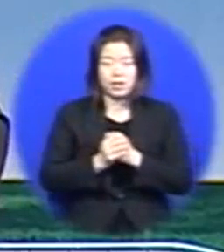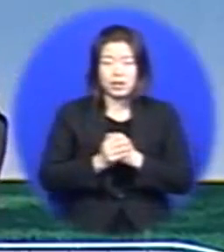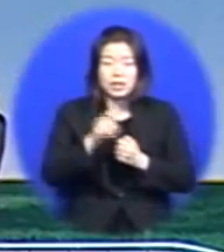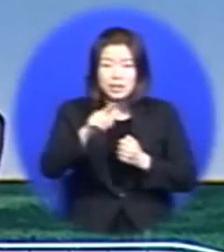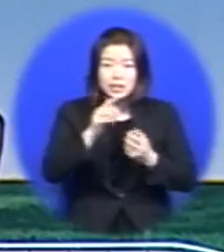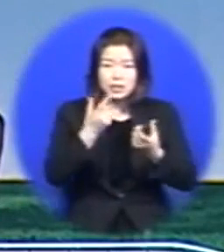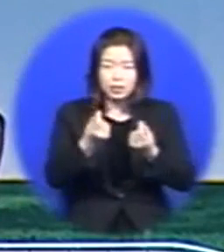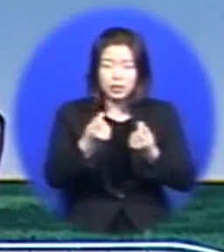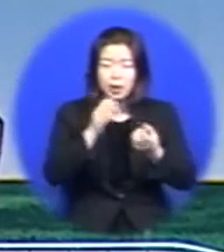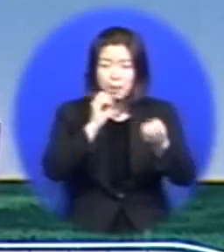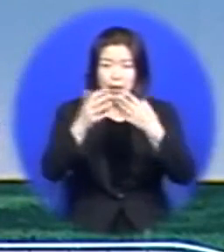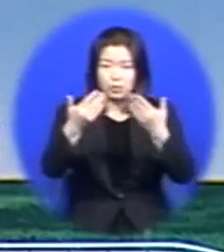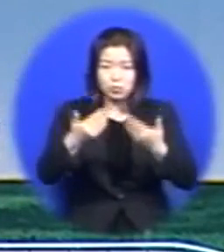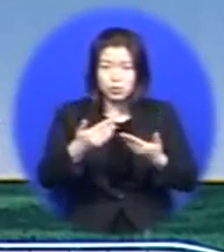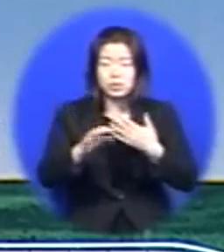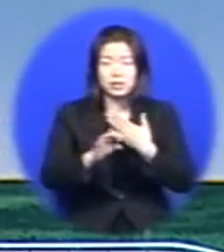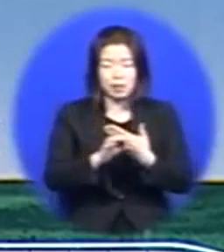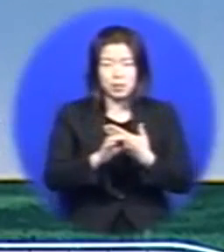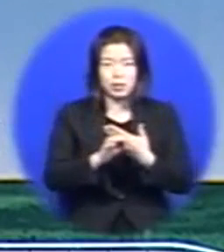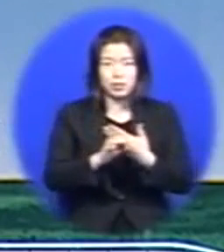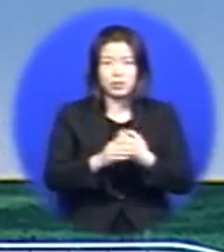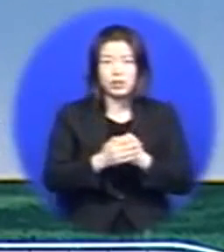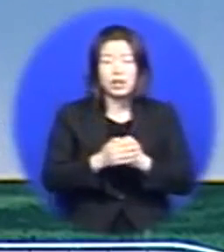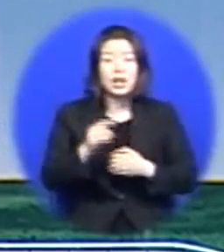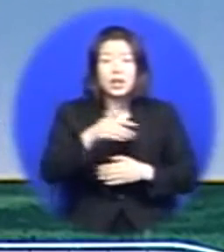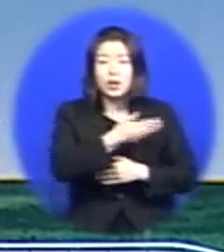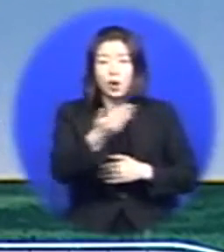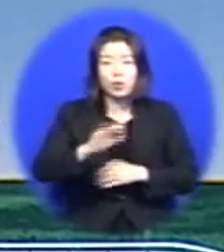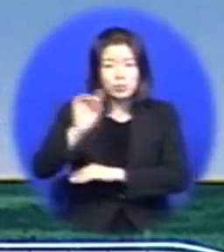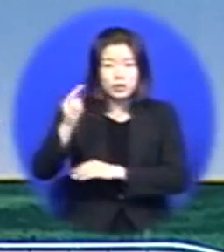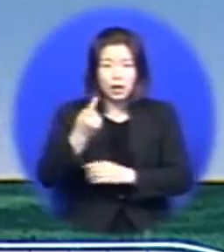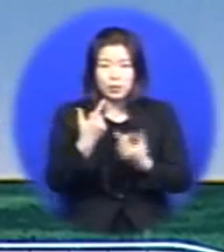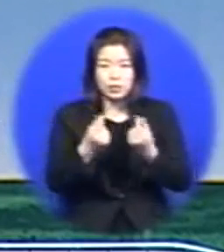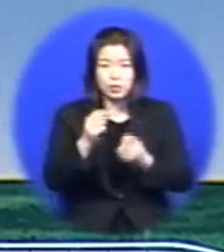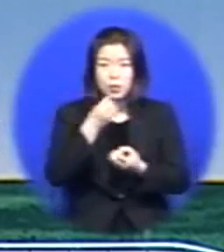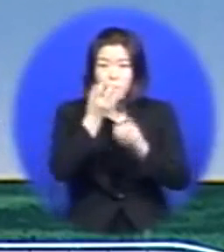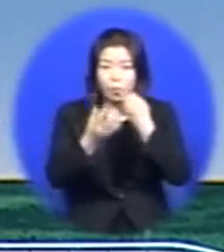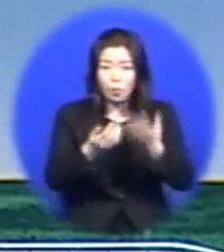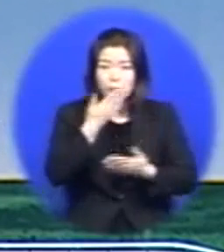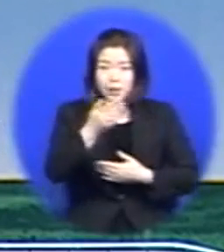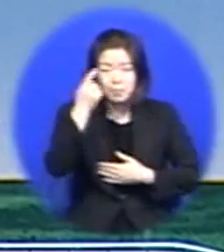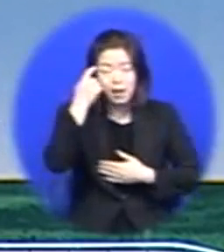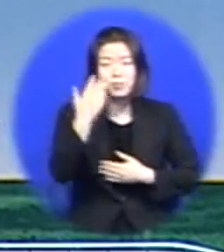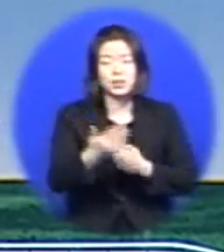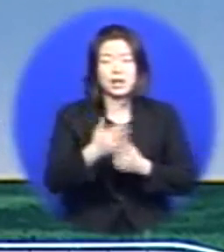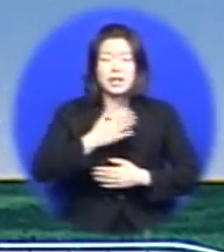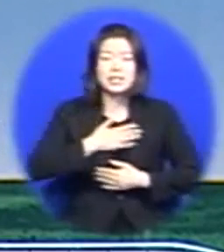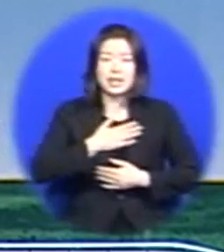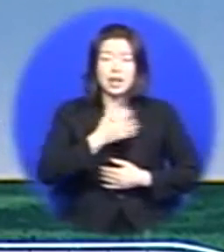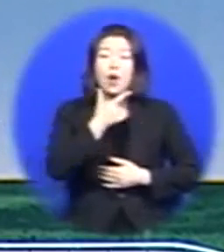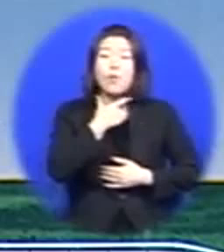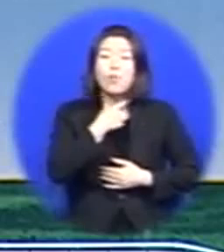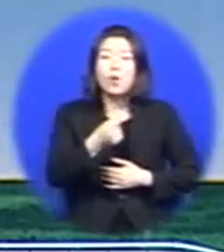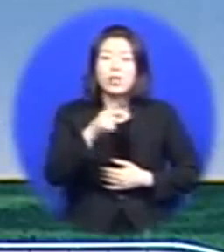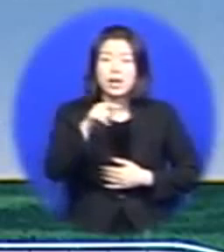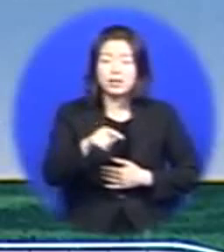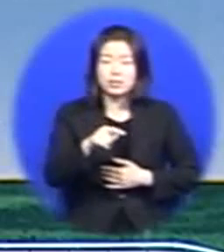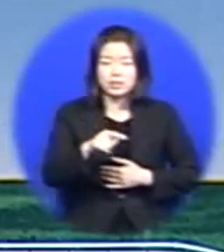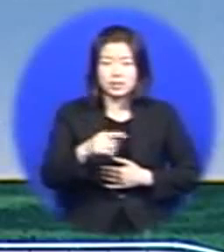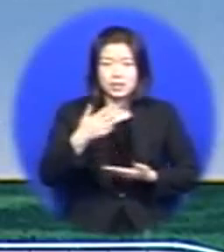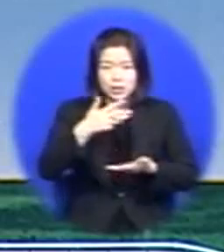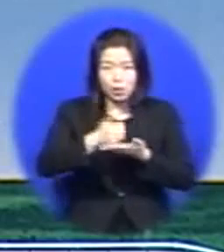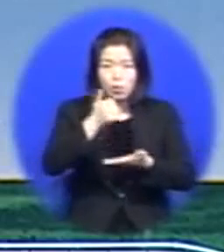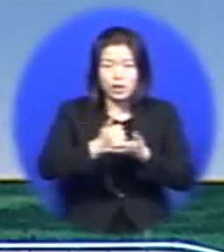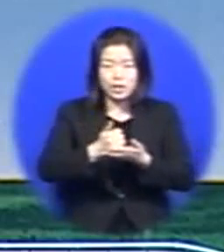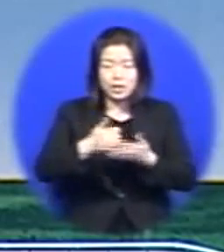라고 말씀하신다면 여러분은 다윗처럼 고백할 수 있겠습니까? 제가 원하는 것은 여호와의 집에 늘